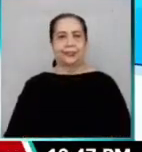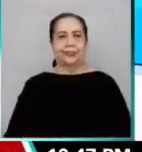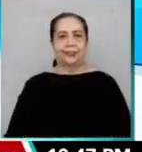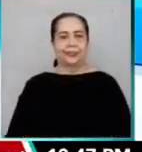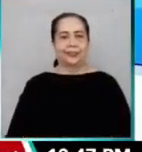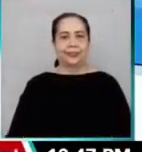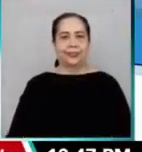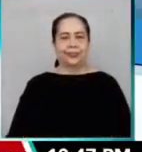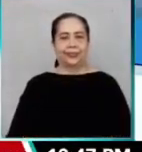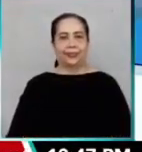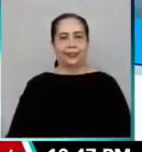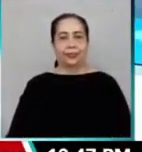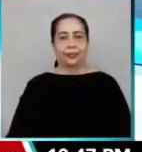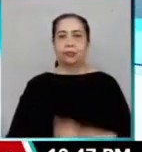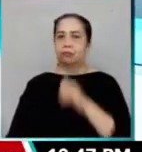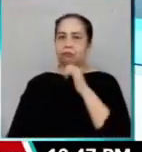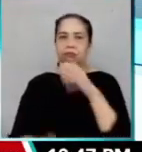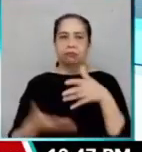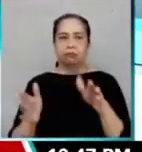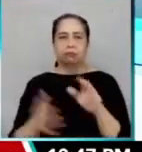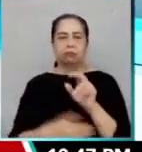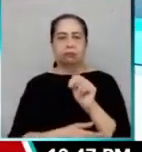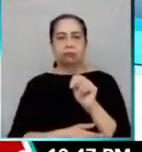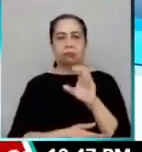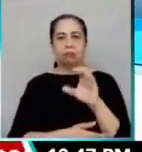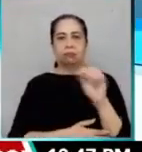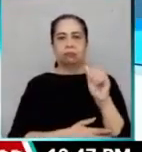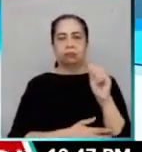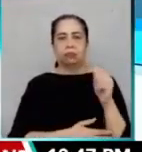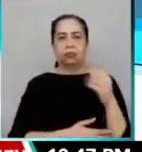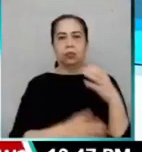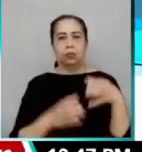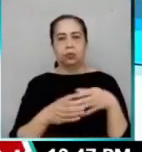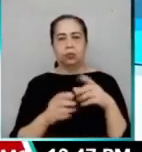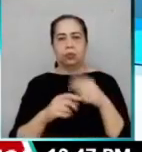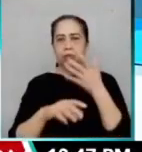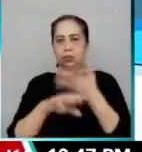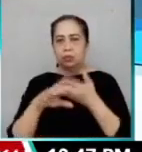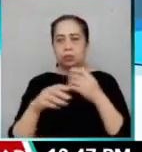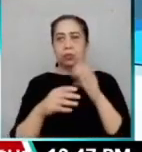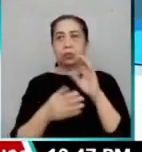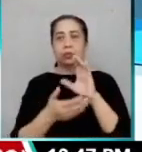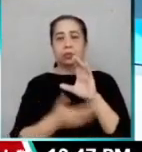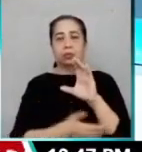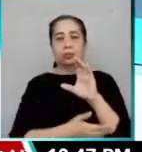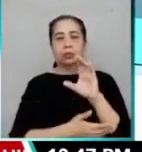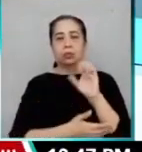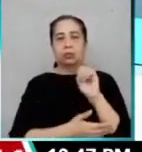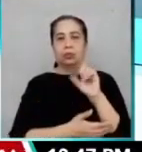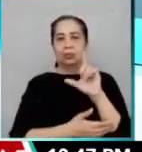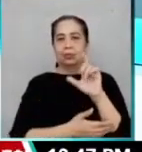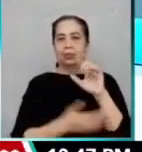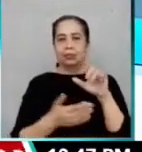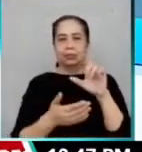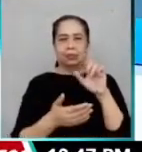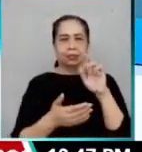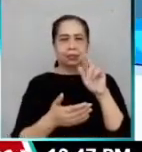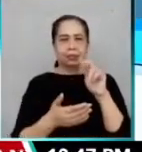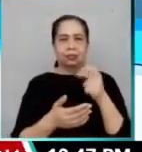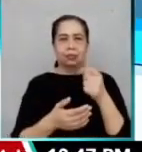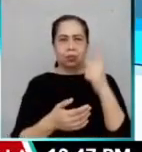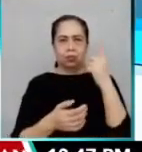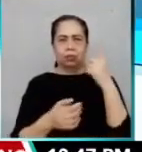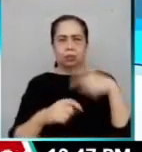Hindi pinagbigyan ng NCAA Management Committee ang apela ng Colegio de San Juan de Letran na tanggalin ng one-game suspension sa kanilang